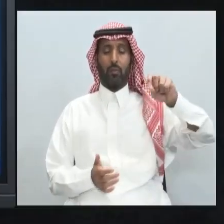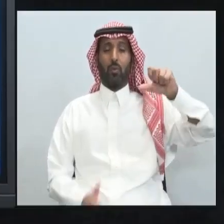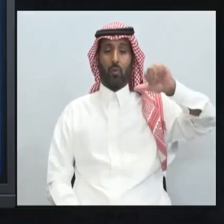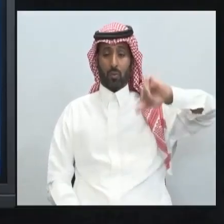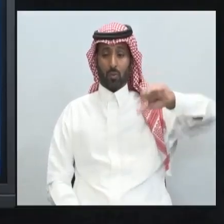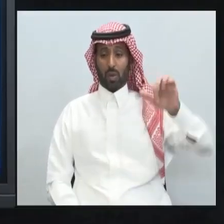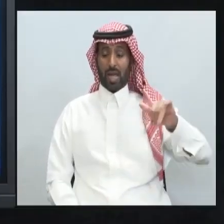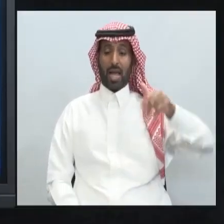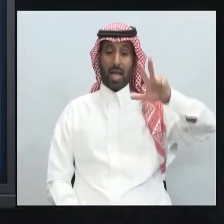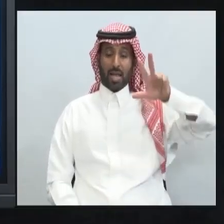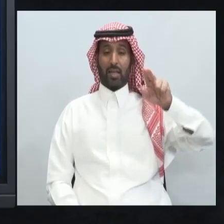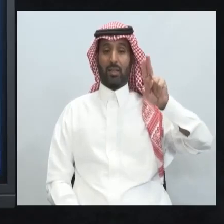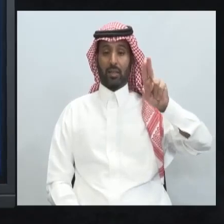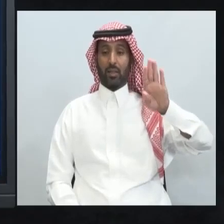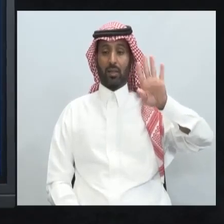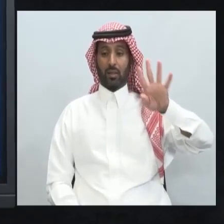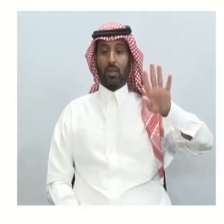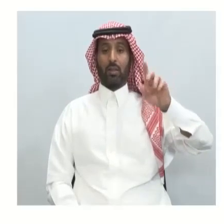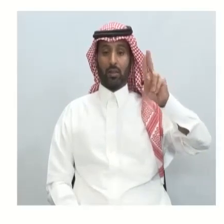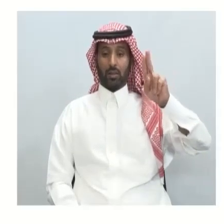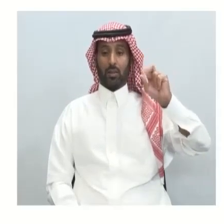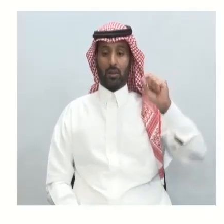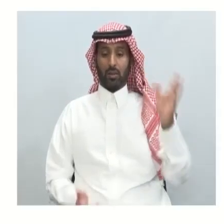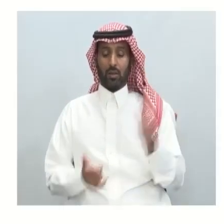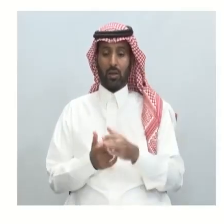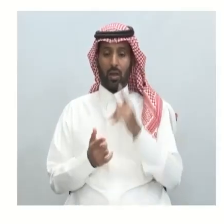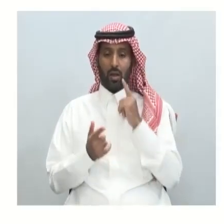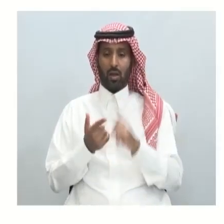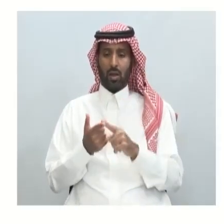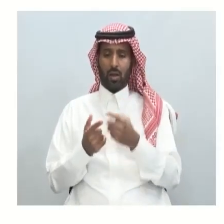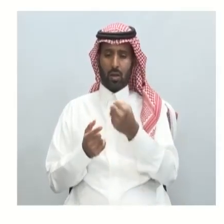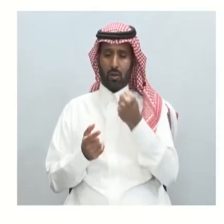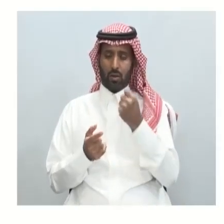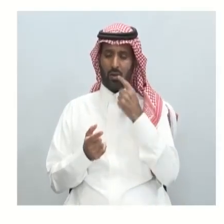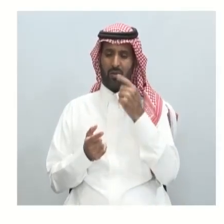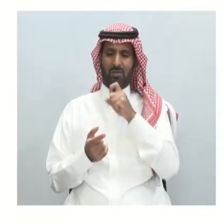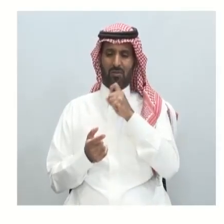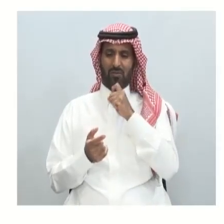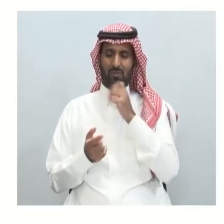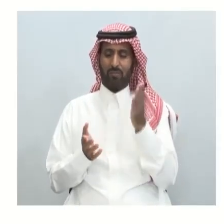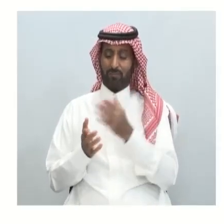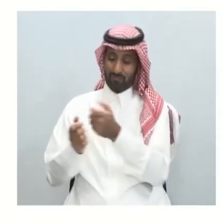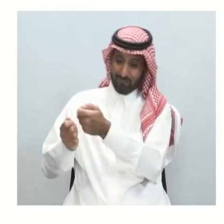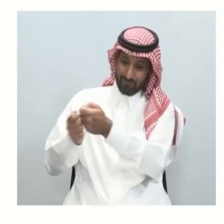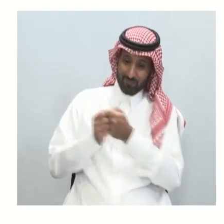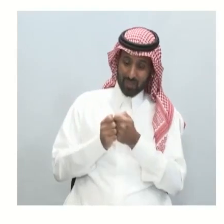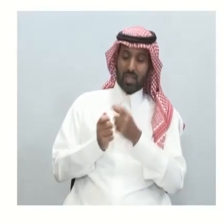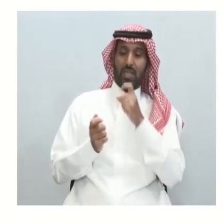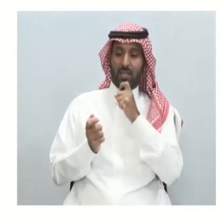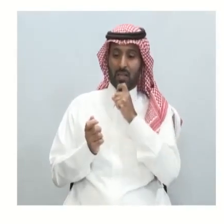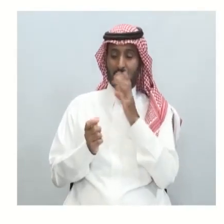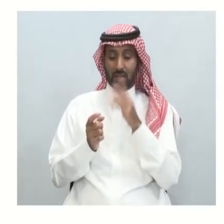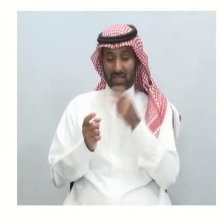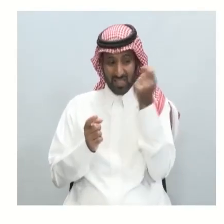فاندرفال ما هي قوه فاندرفال هي قوى ضعيفه قوه جذب ضعيفه